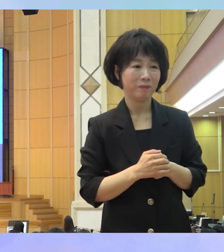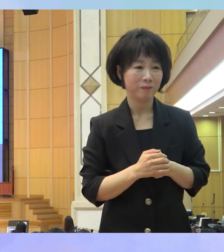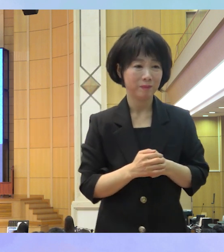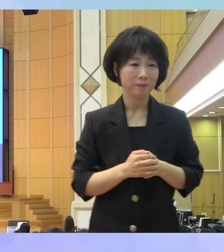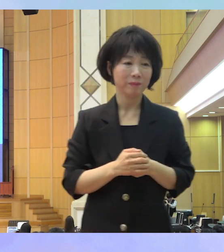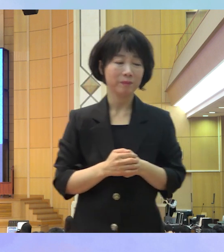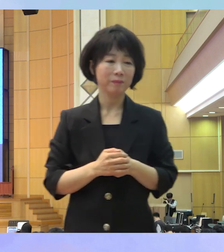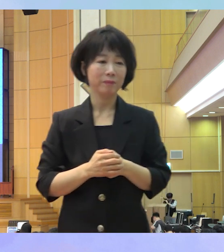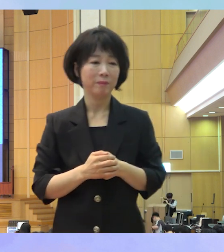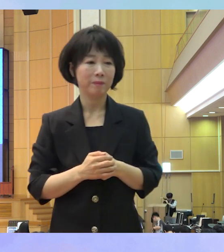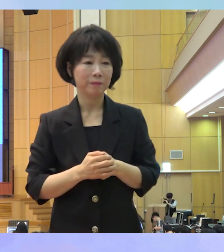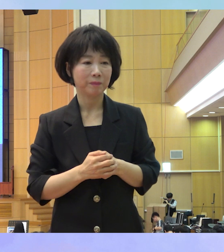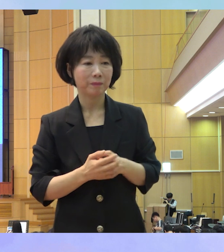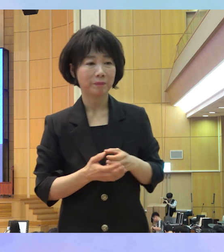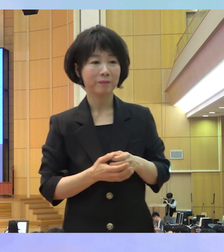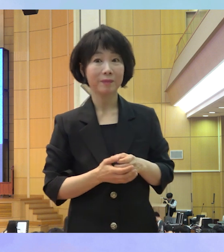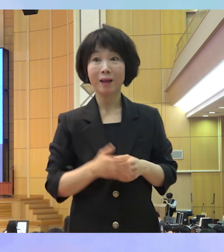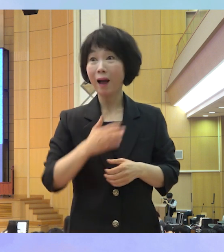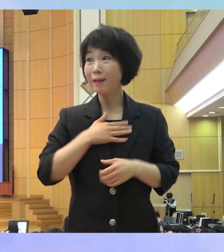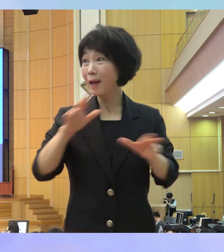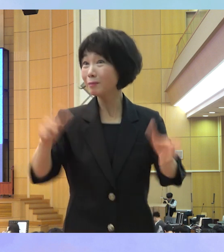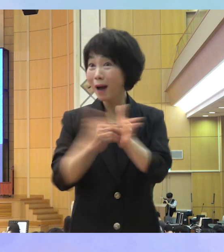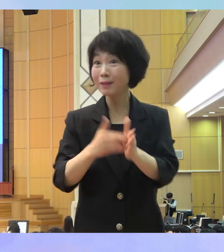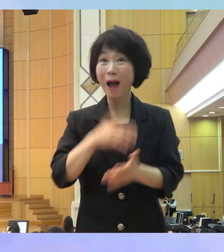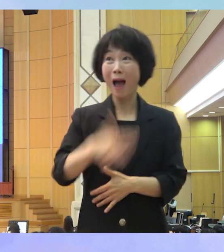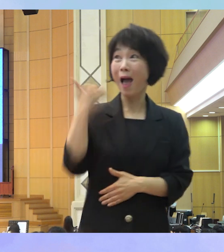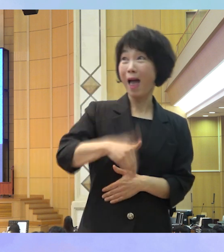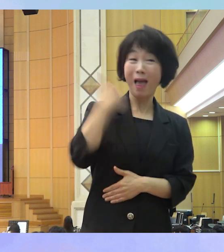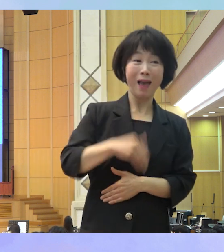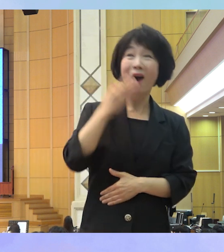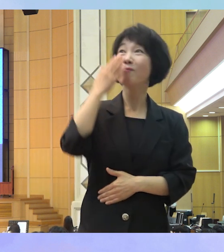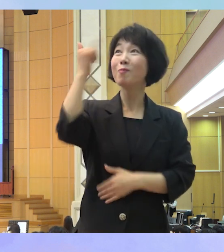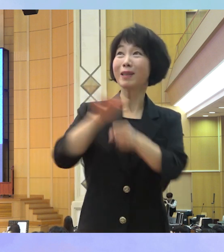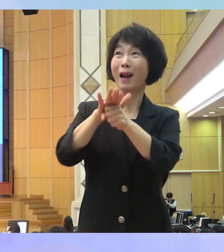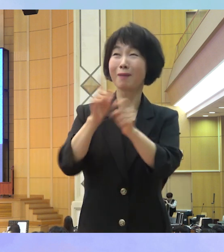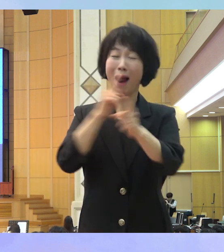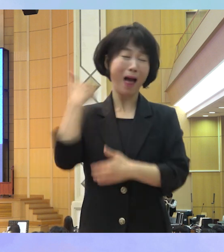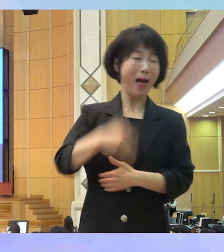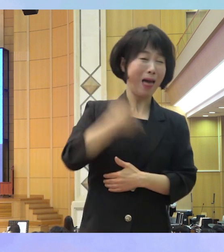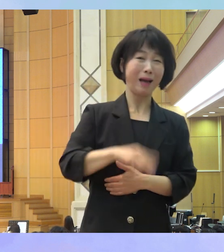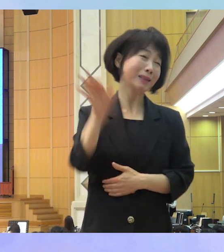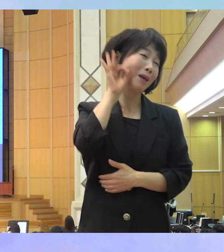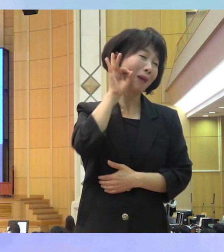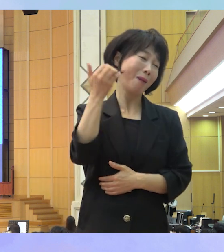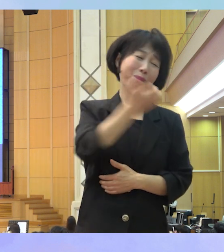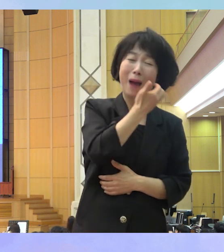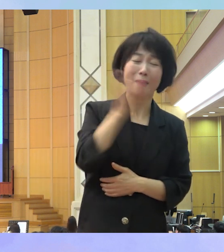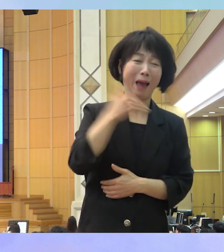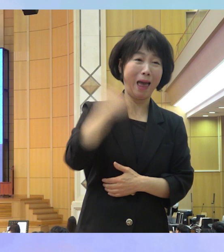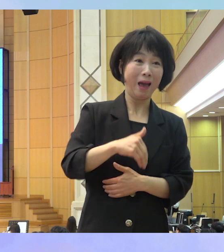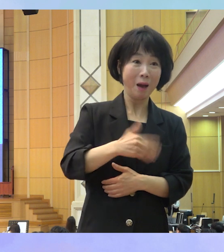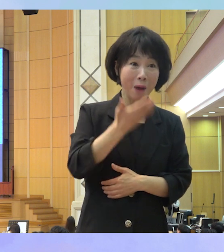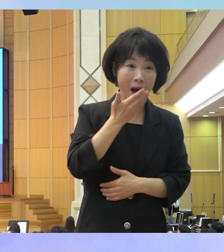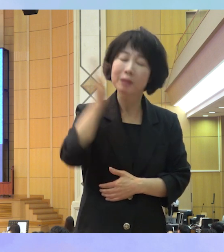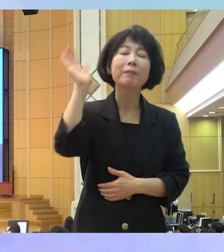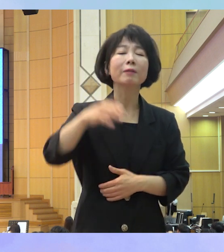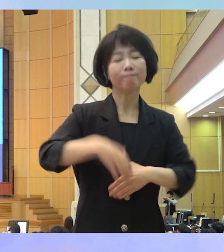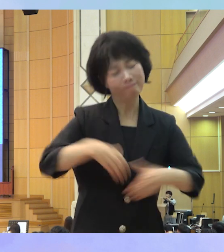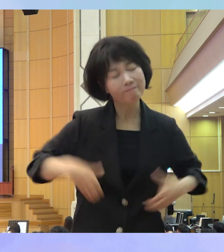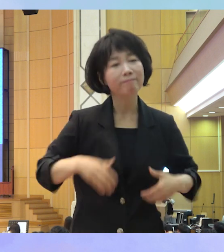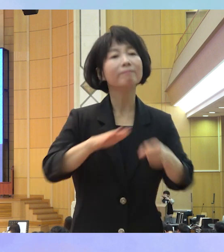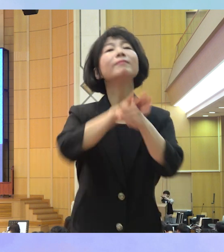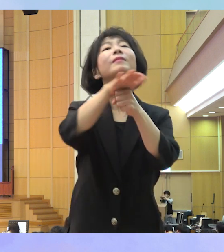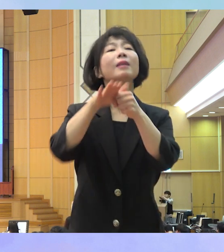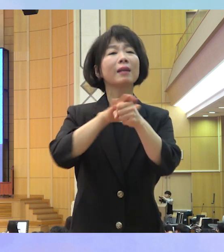전화가 목사님 약간 간지럽고요, 하셔야 돼요. 저도 할 거예요. 저도 하겠습니다. 예배